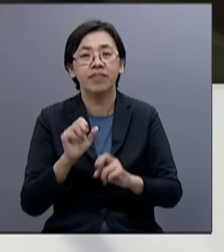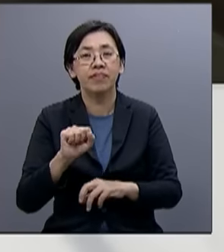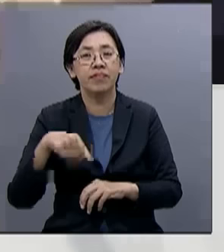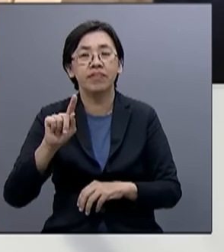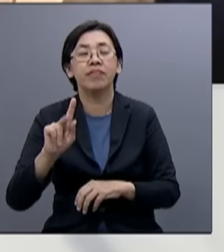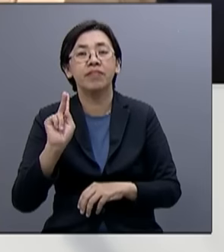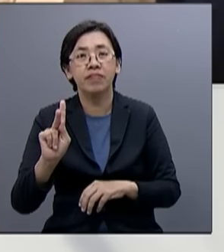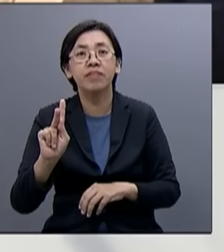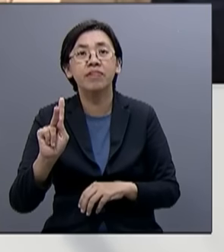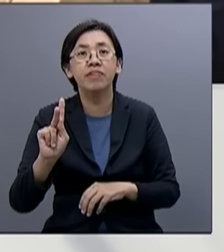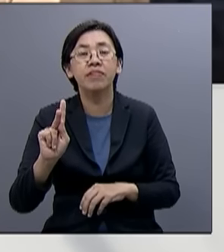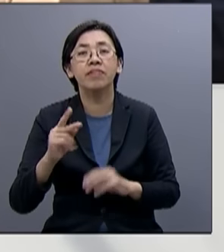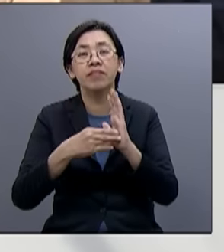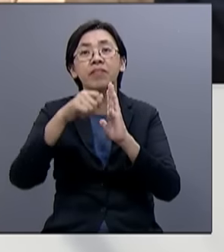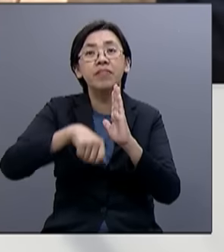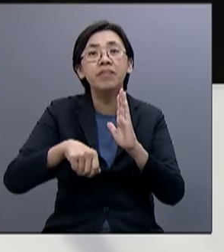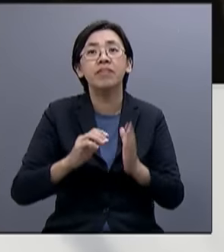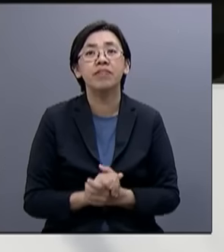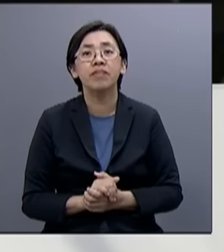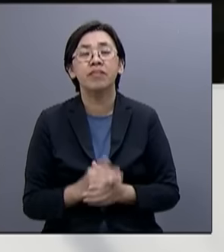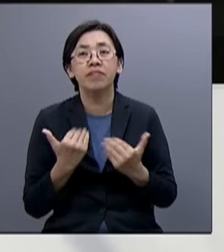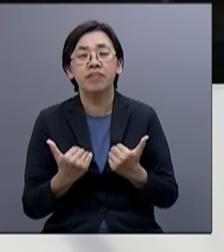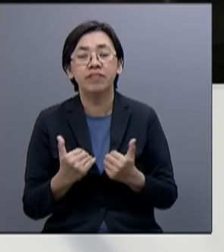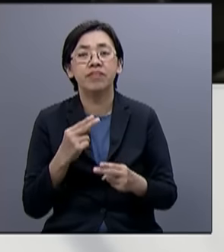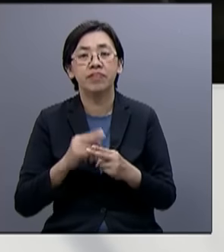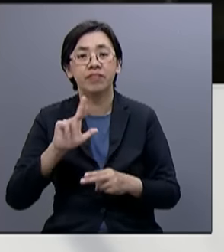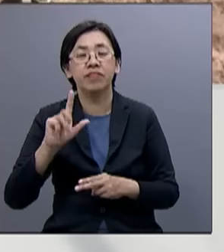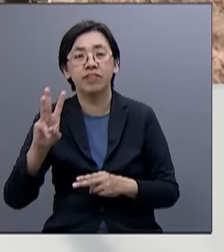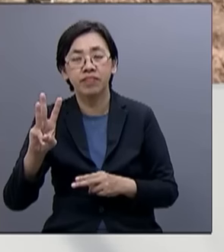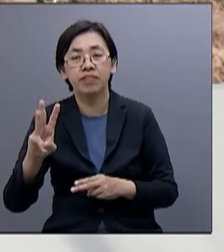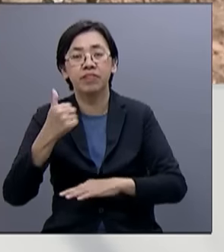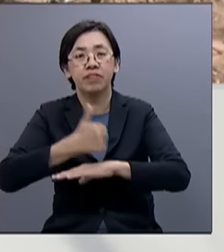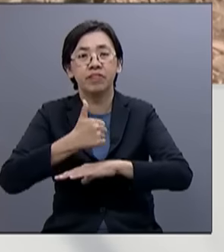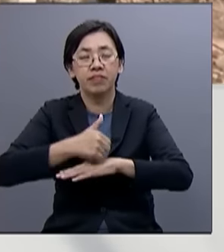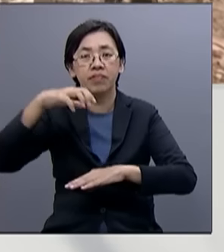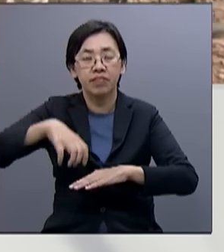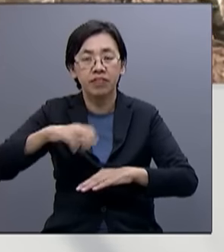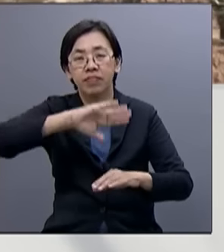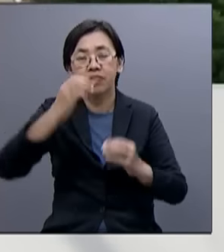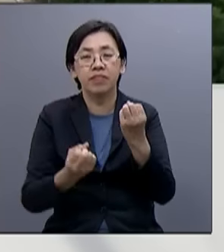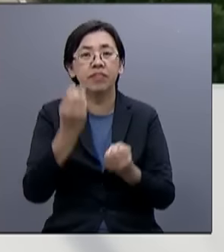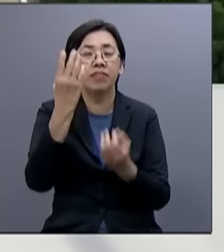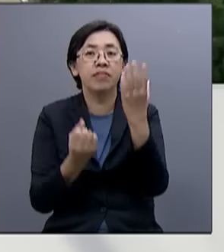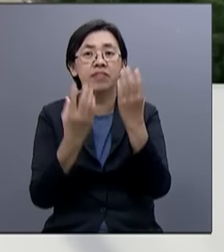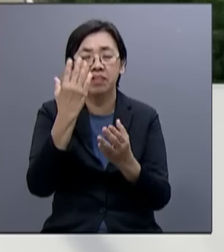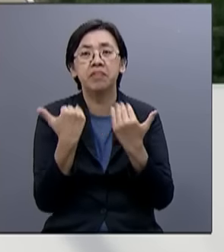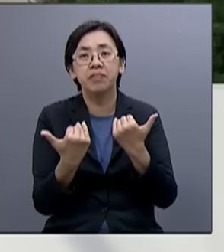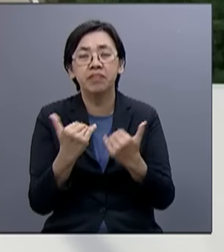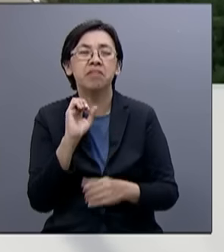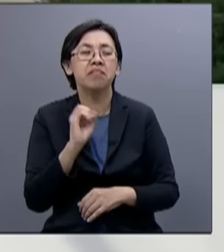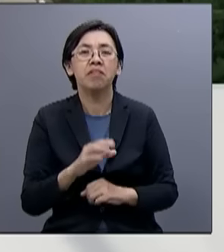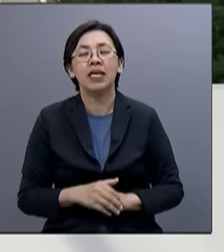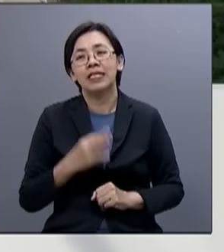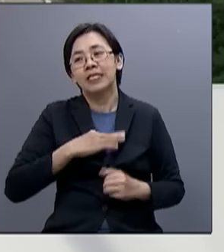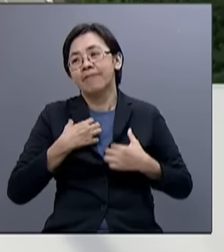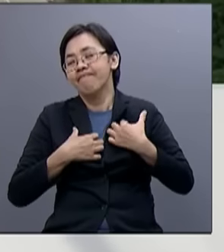ป่า เหวปากลางที่โครราธไปนะคะถึวนนี้คุชัยวดลมลคิดอกษร พ.อ.ำนักอยาณแงชาติ กรมอุยาณเองก็คอนข้จะบอกวา อด